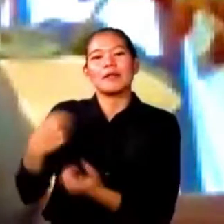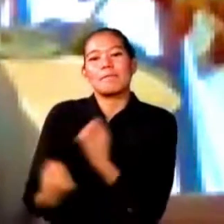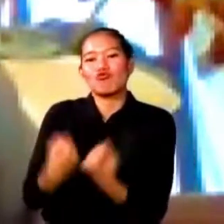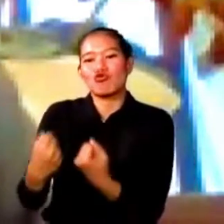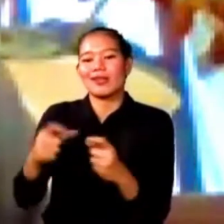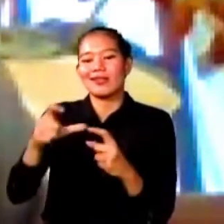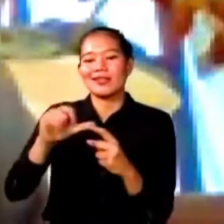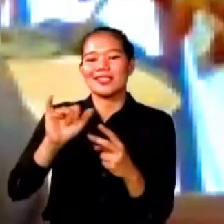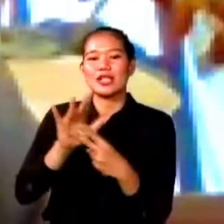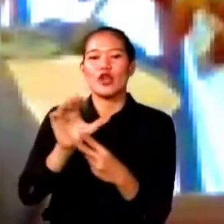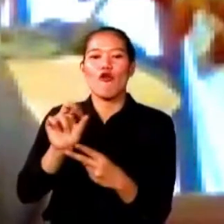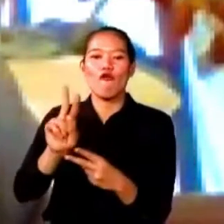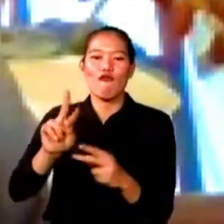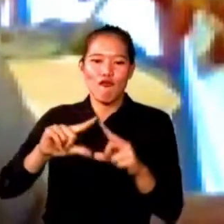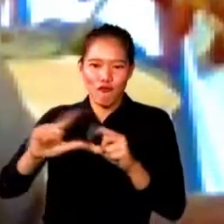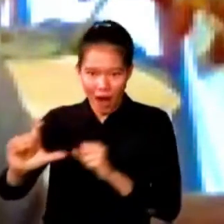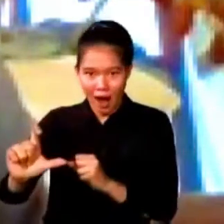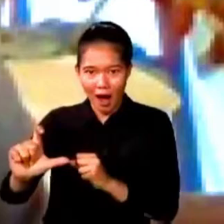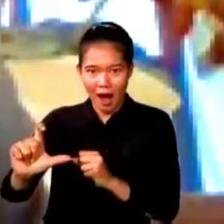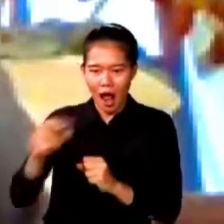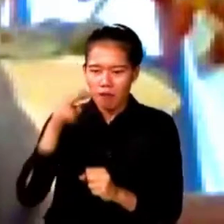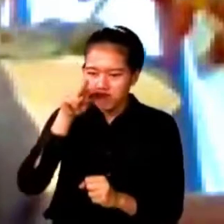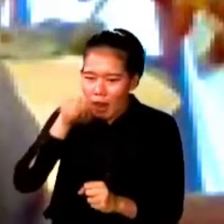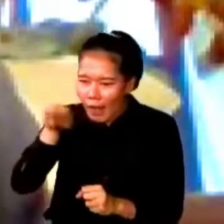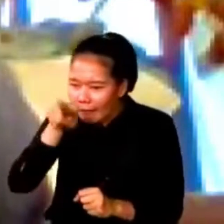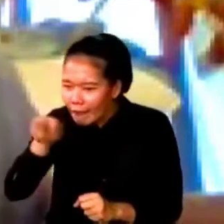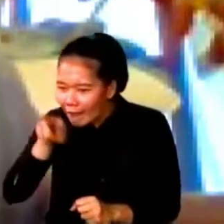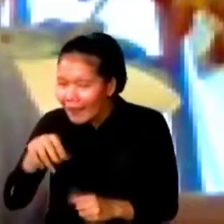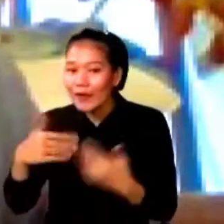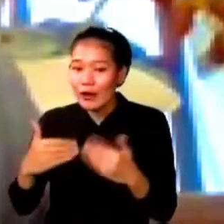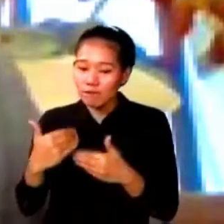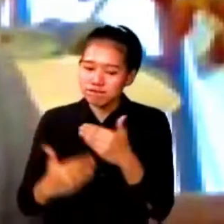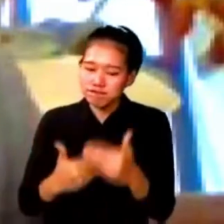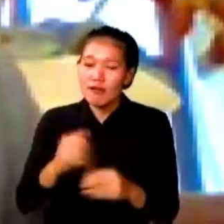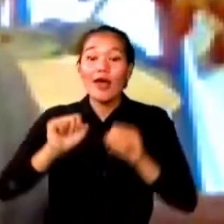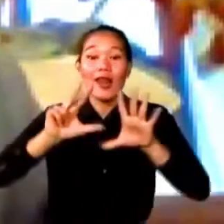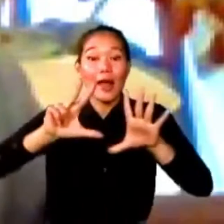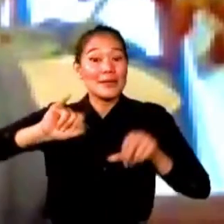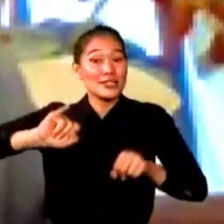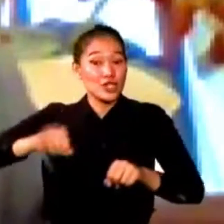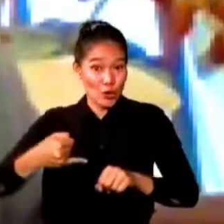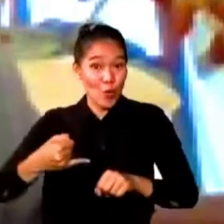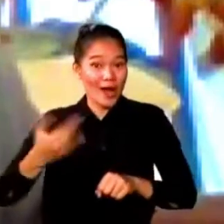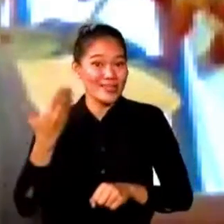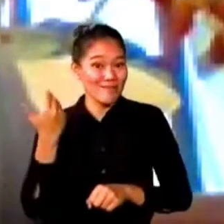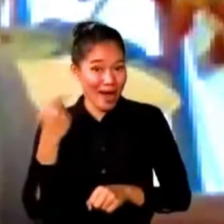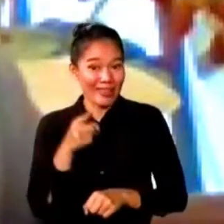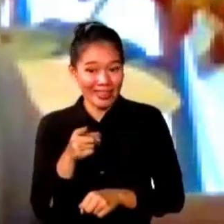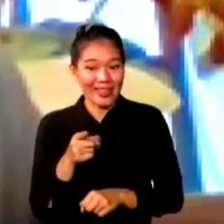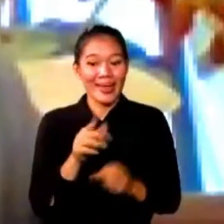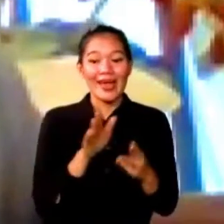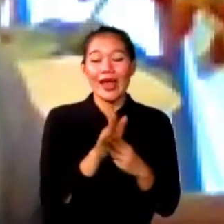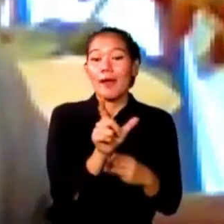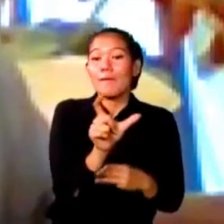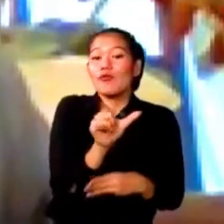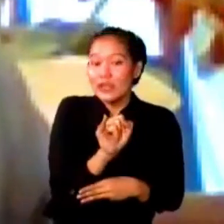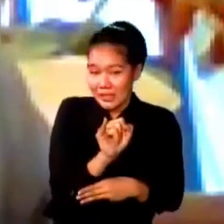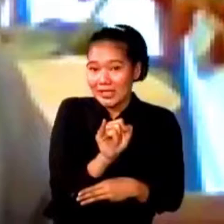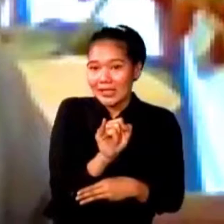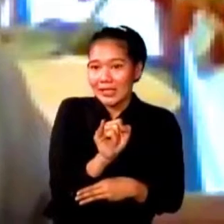hingga pada tanggal 8 Januari kemarin Club Majelis Ulama